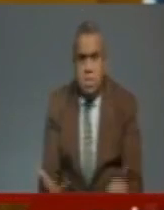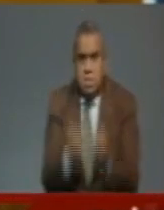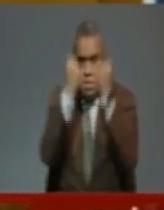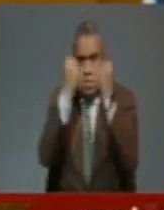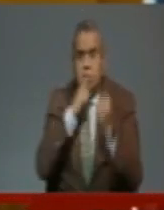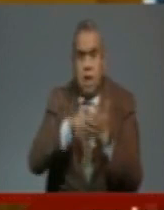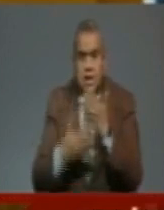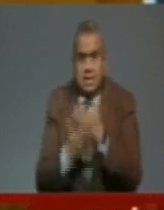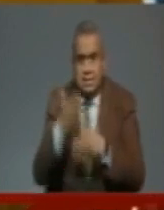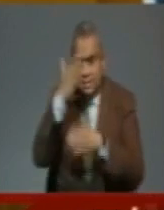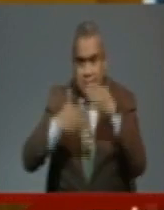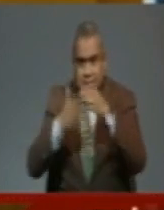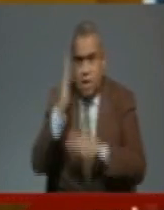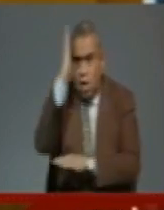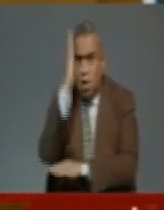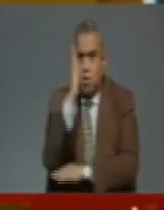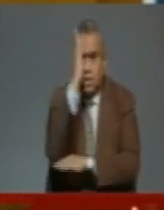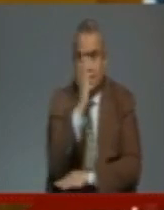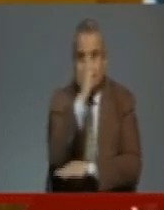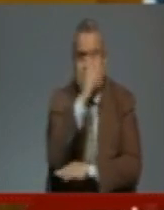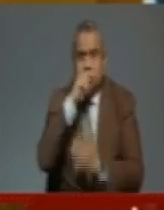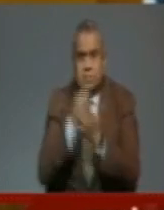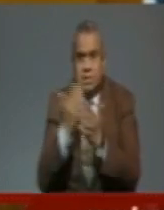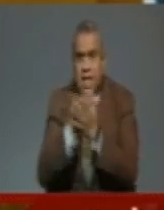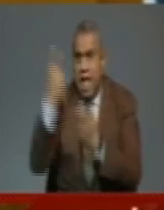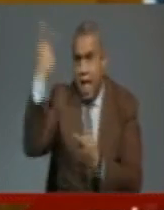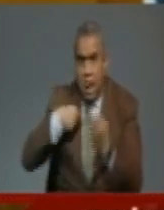أسس ومناهج لتنفيذ هذا التوجيه.